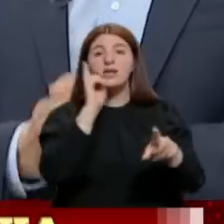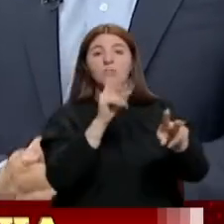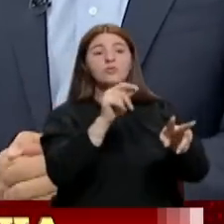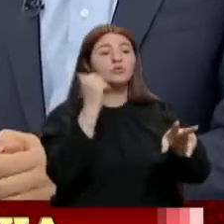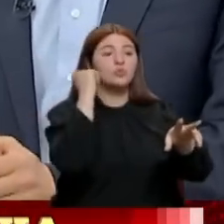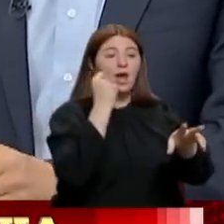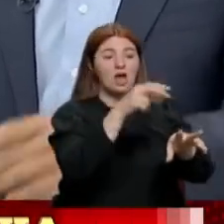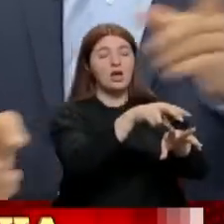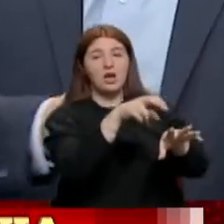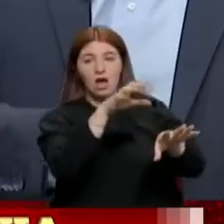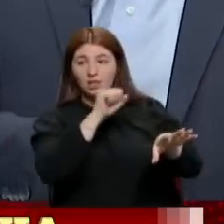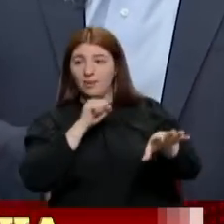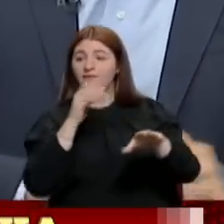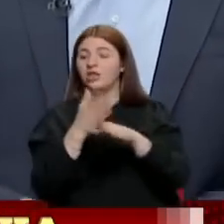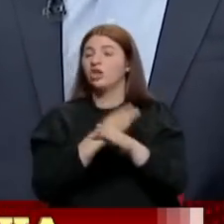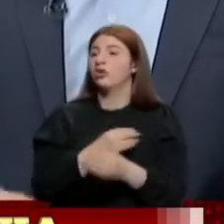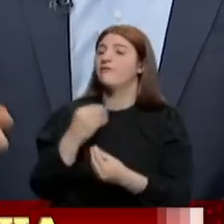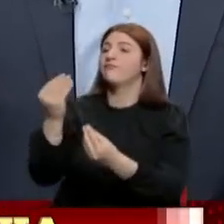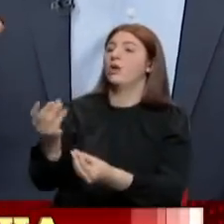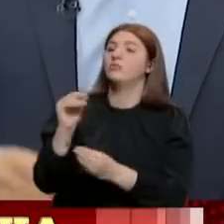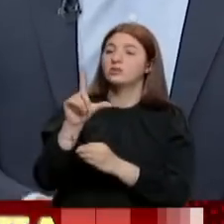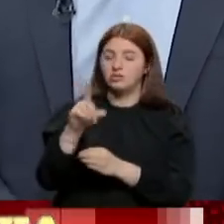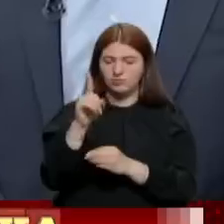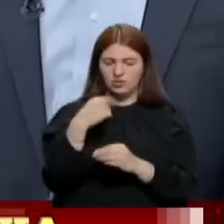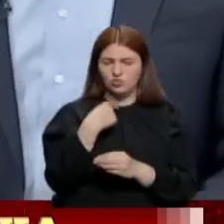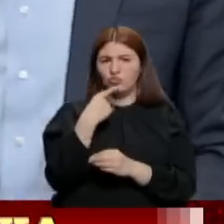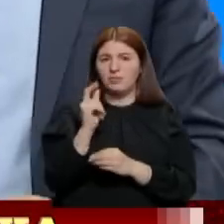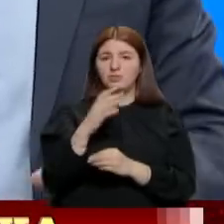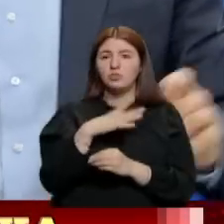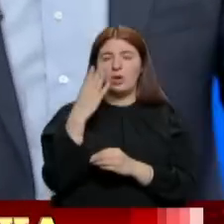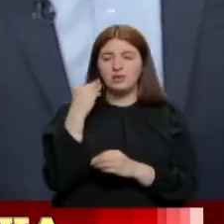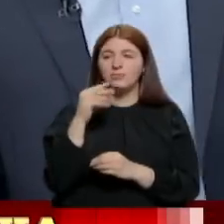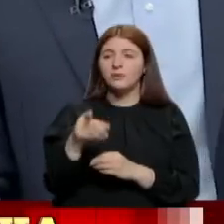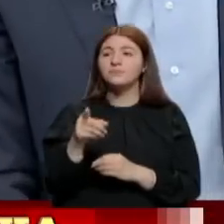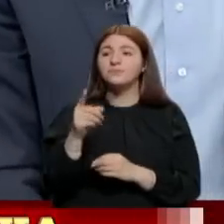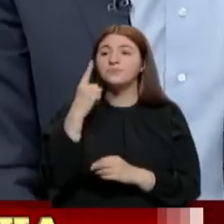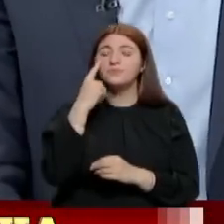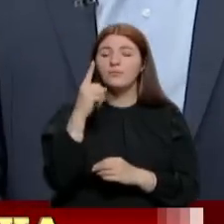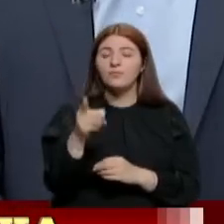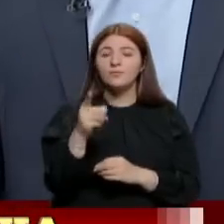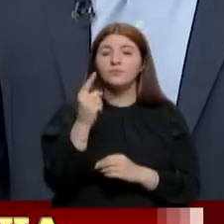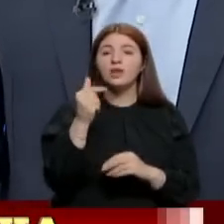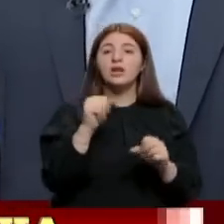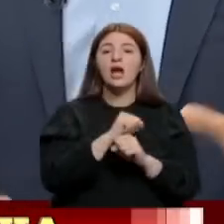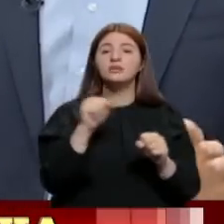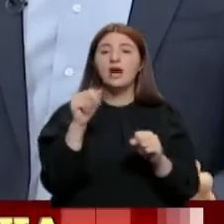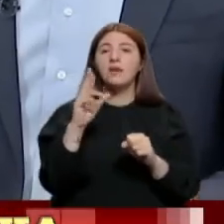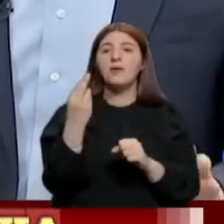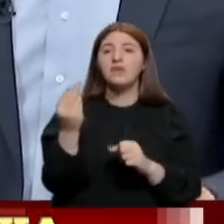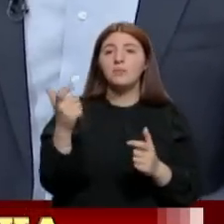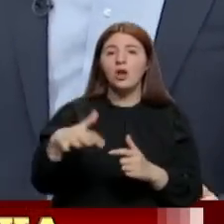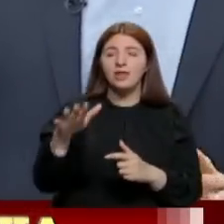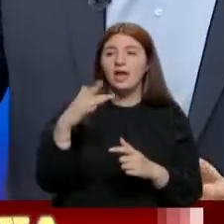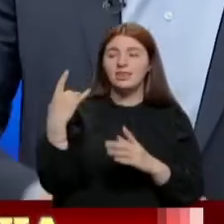yük alınmalı ve yurttaşlarımıza aktarılmalı. Bir şey daha vurgu yapmak istiyorum bu anlamda. Bakın az hasarlı raporları veriliyor